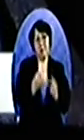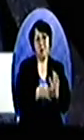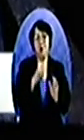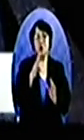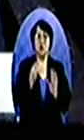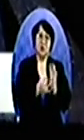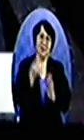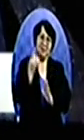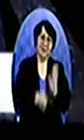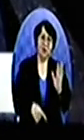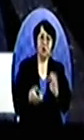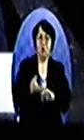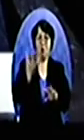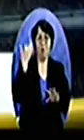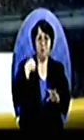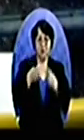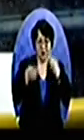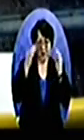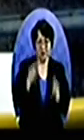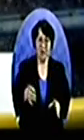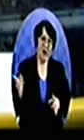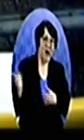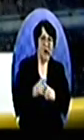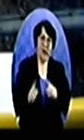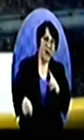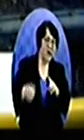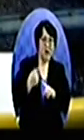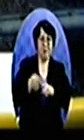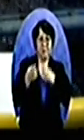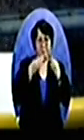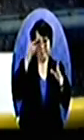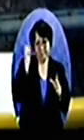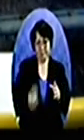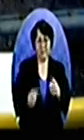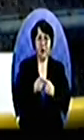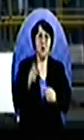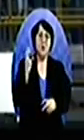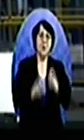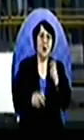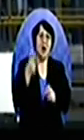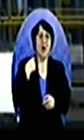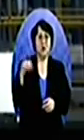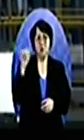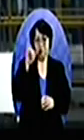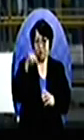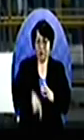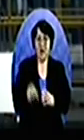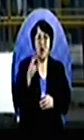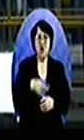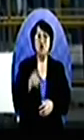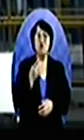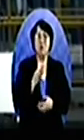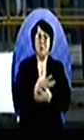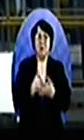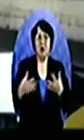хуралдаж өмнөх шийдвэрийг бүр илүү чангалж гаргасан байна. Тухайлбал Эрдэнэ үйлдвэрийн Англи болон Уэльсийн нутаг дэвсгэрт байгаа аливаа эд хөрөнгийг гаргахгүй,